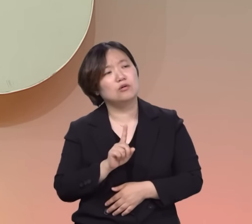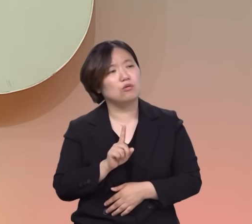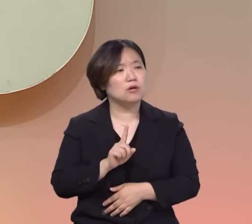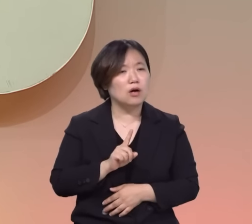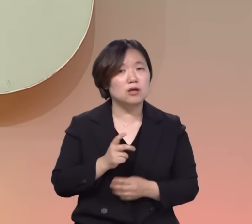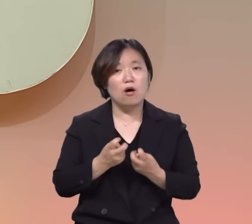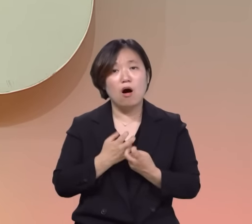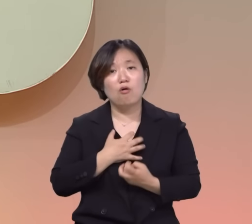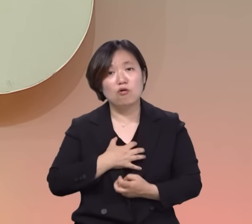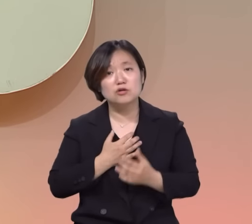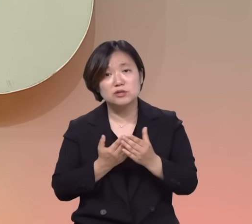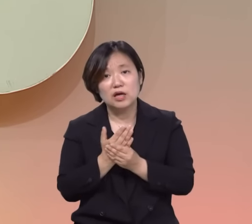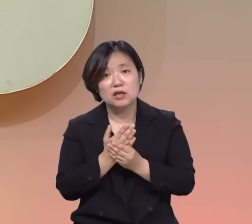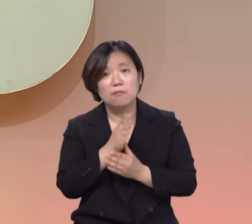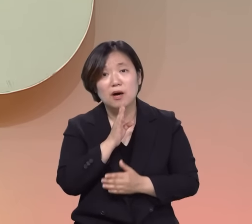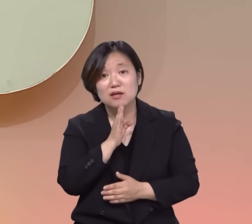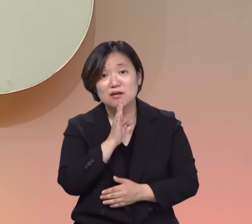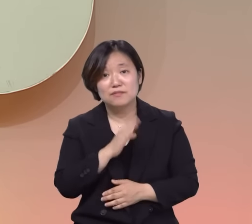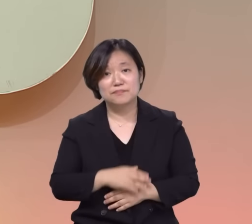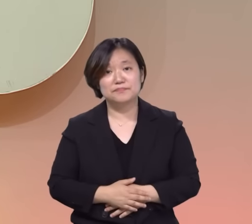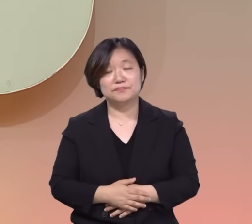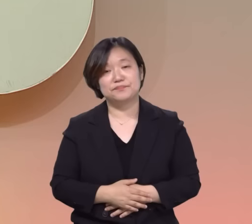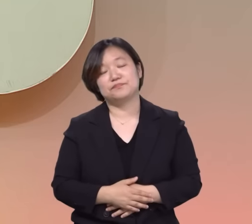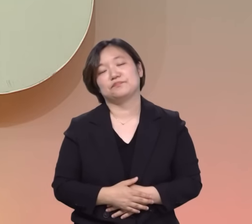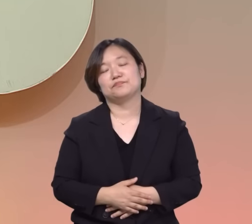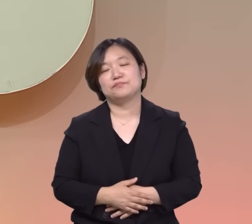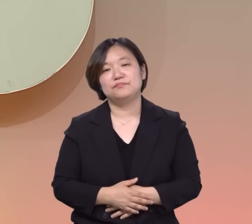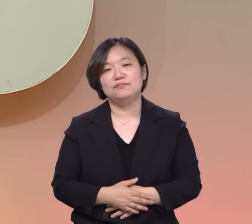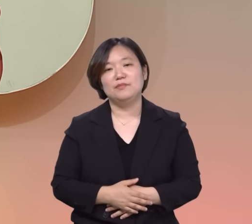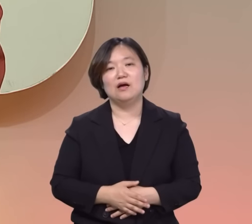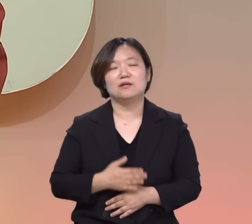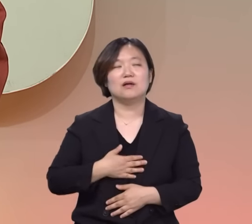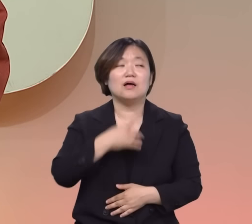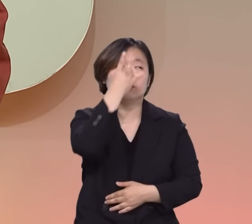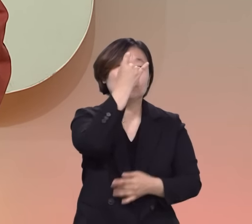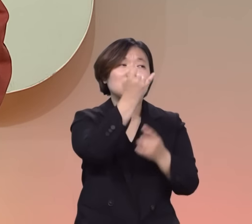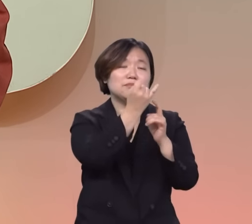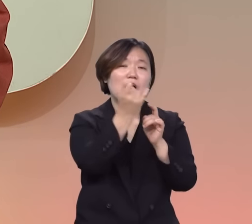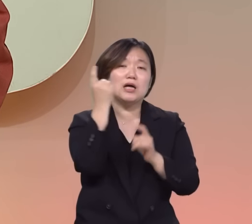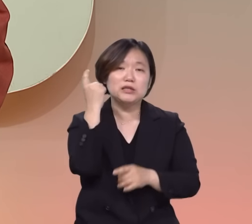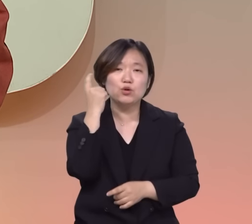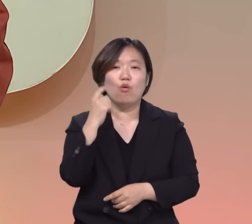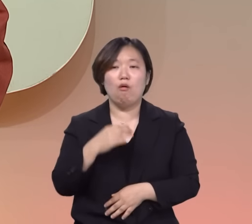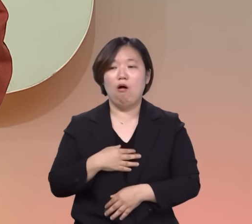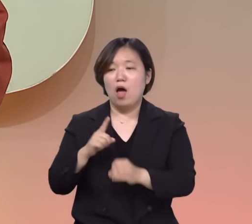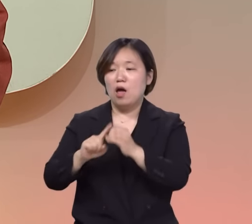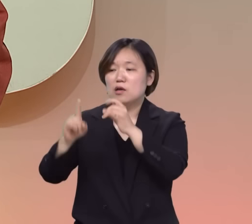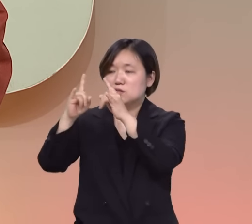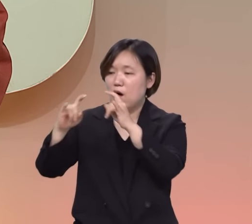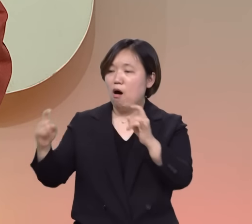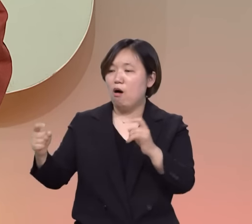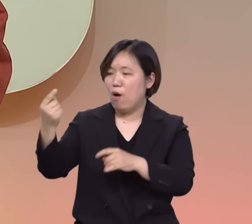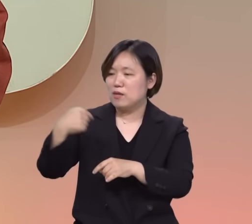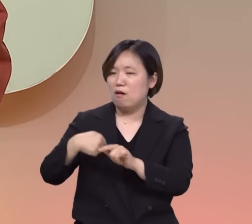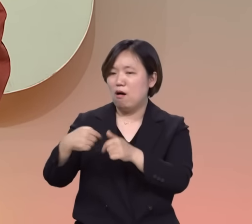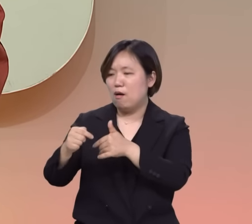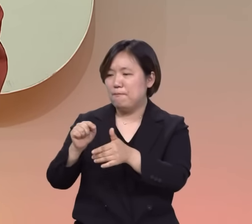자겠네 뭐 그래 가지고 스님이 처음에는 마음에 막 이렇게 방황이